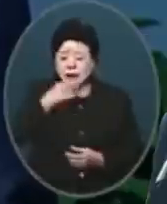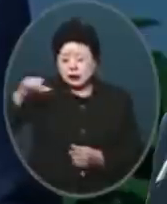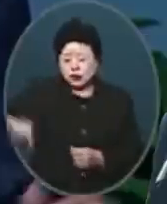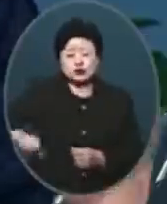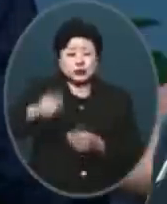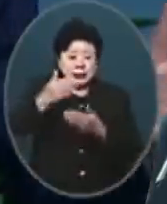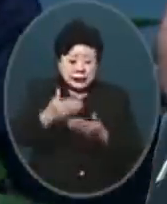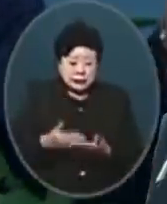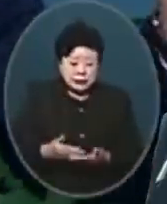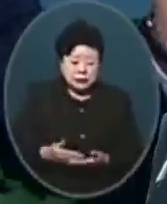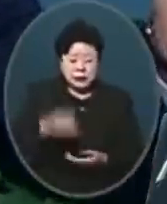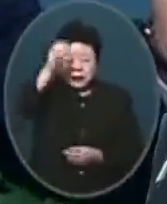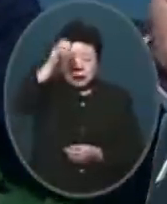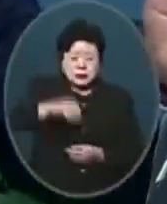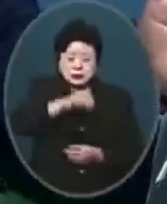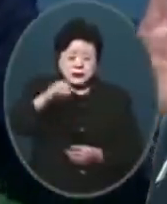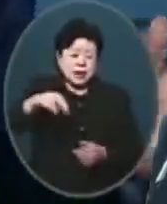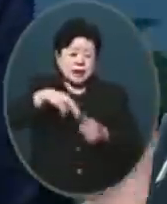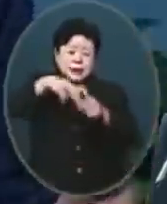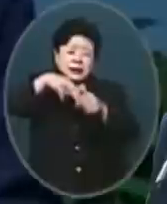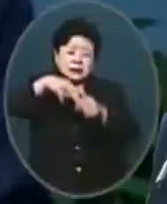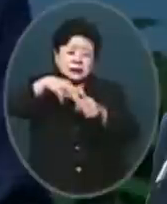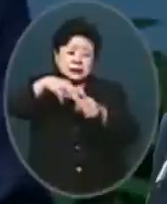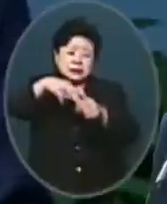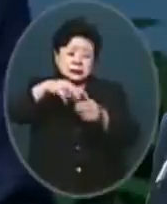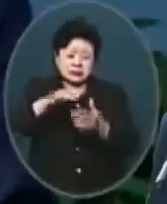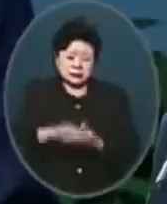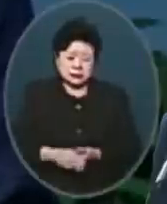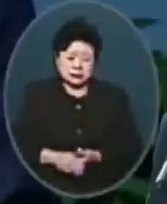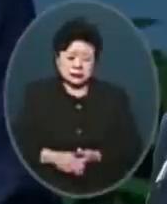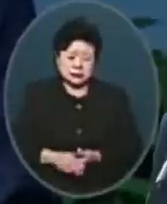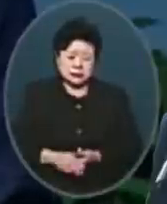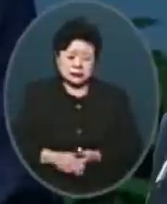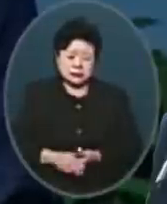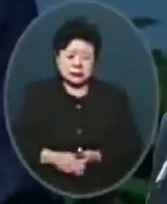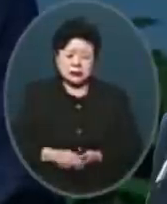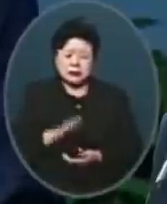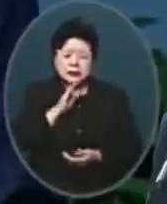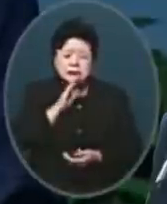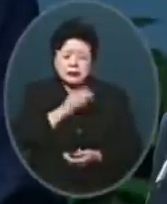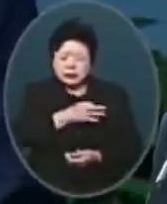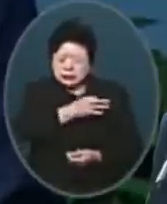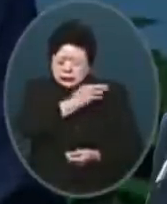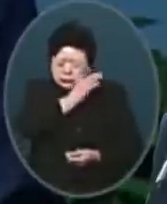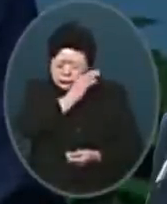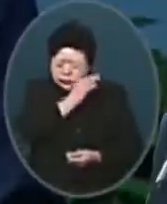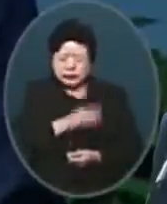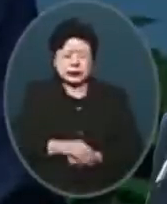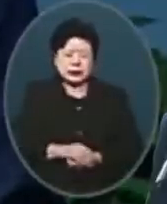저주받아서 십자가에 매달려 계신데 얼마나 지옥적인